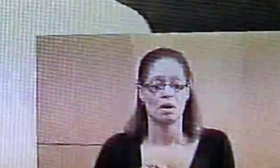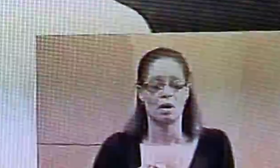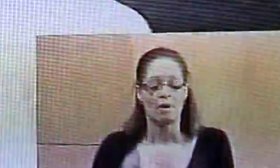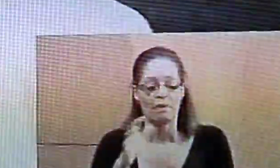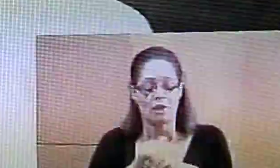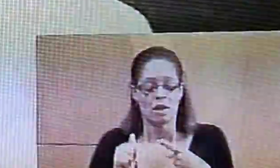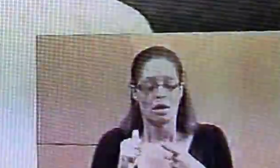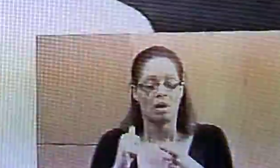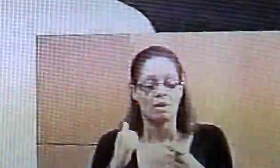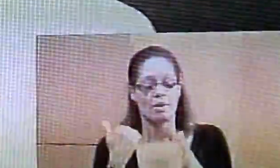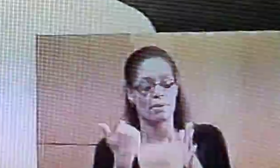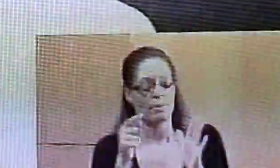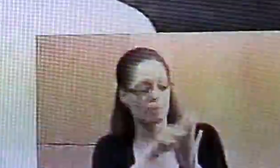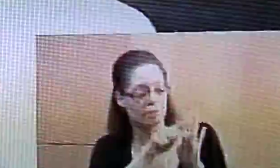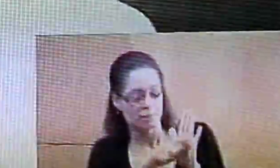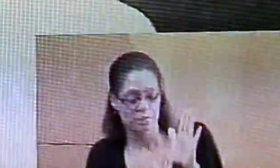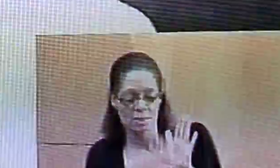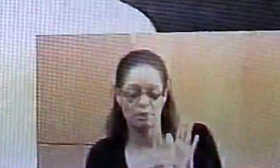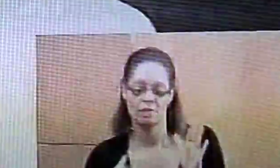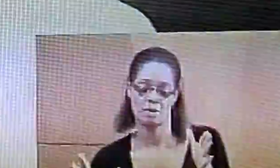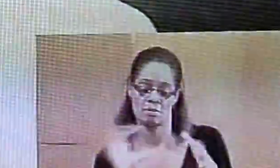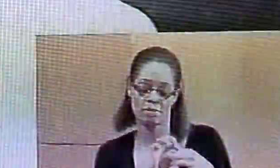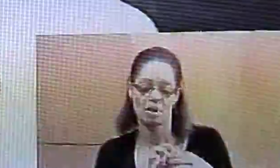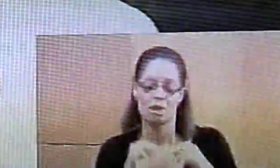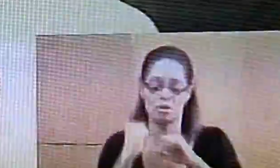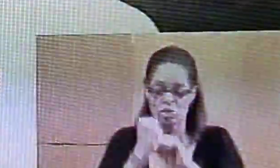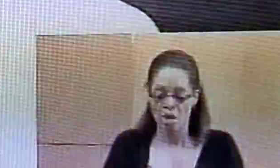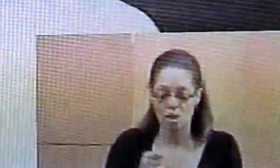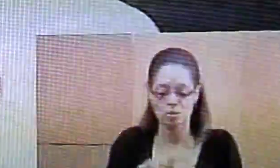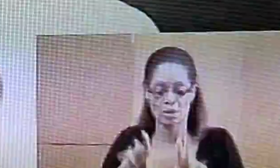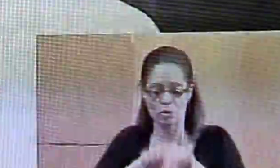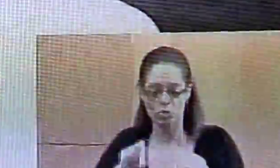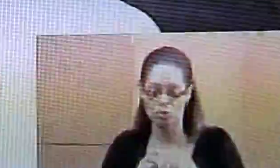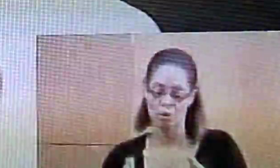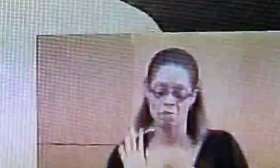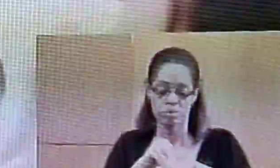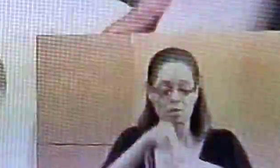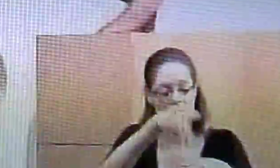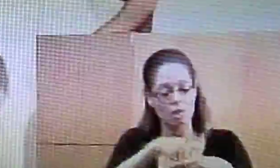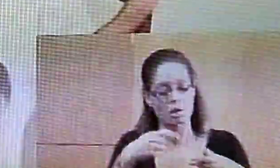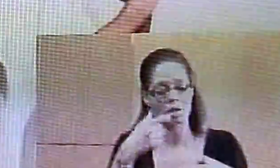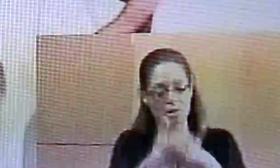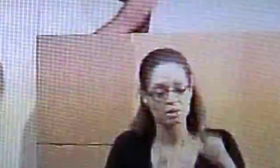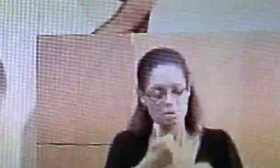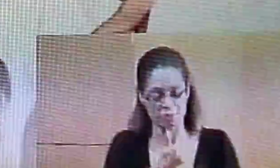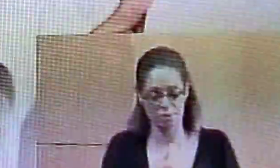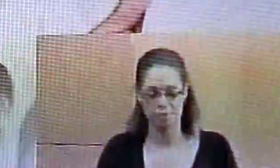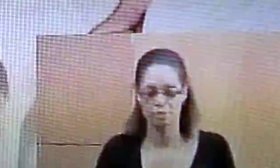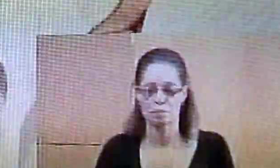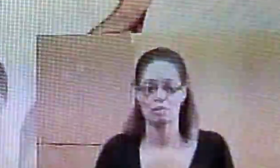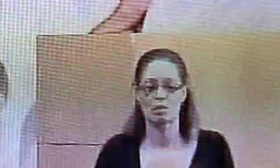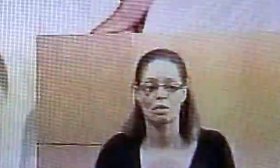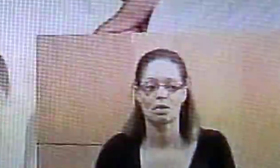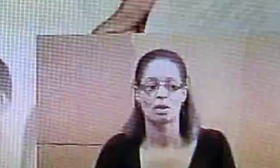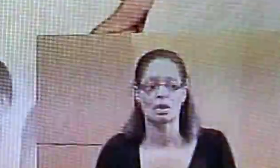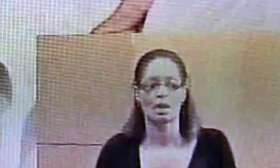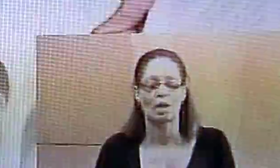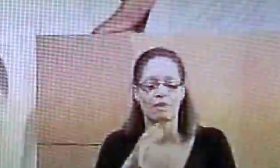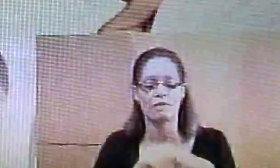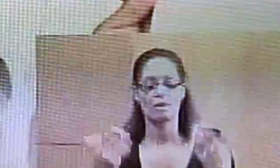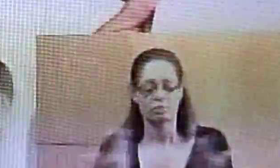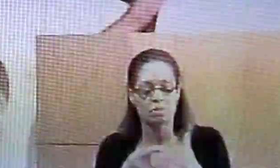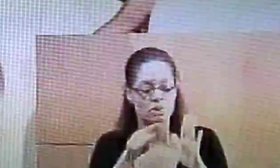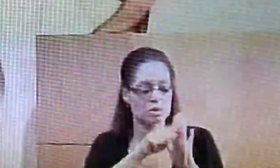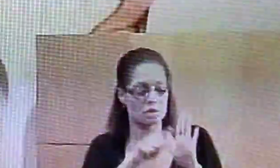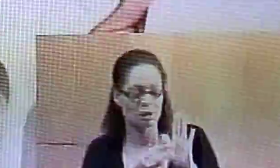du principe de rattachement des charges et des produits à l'exercice. Il s'agira notamment du principe